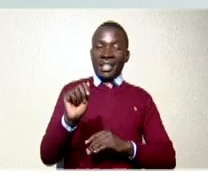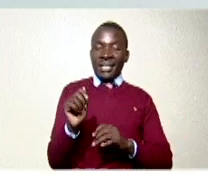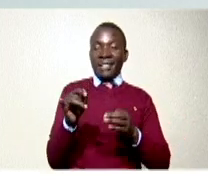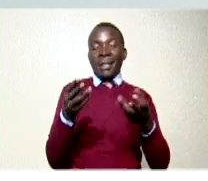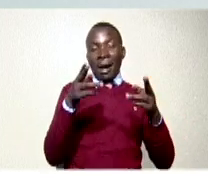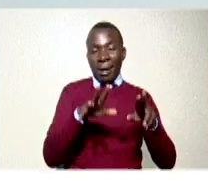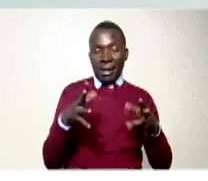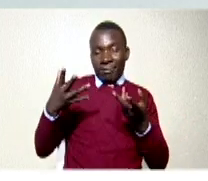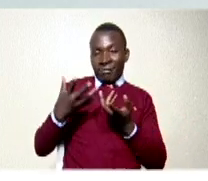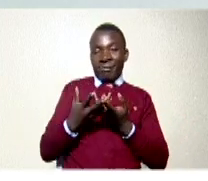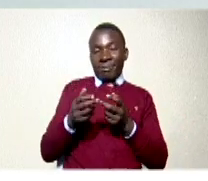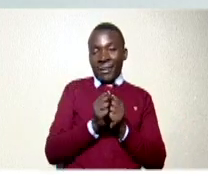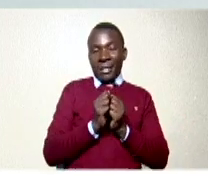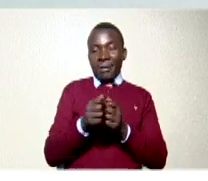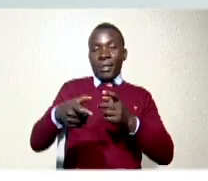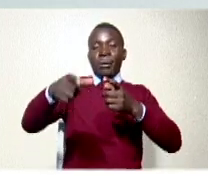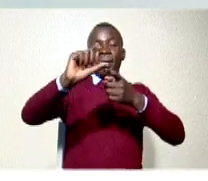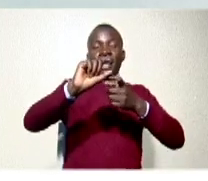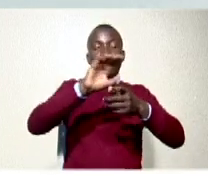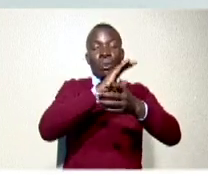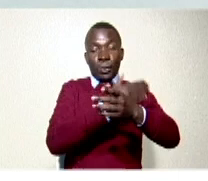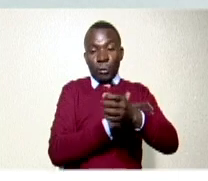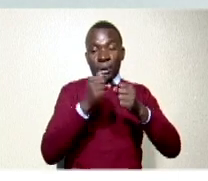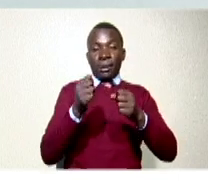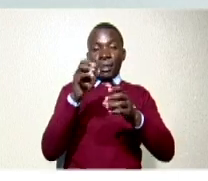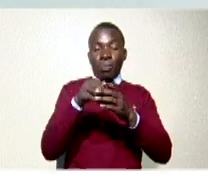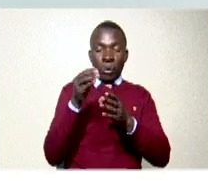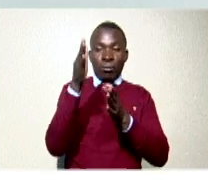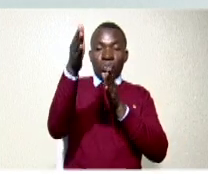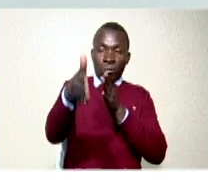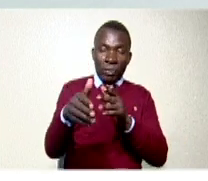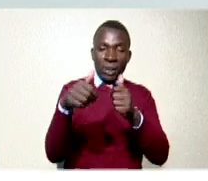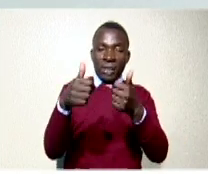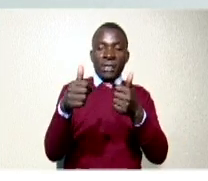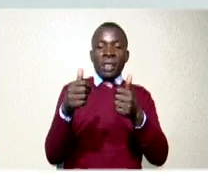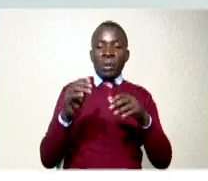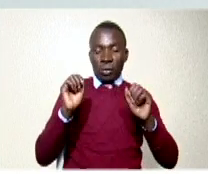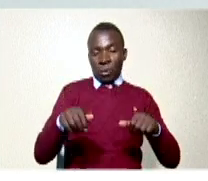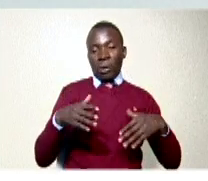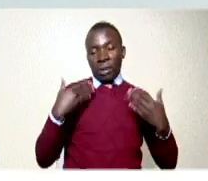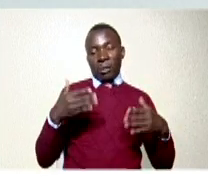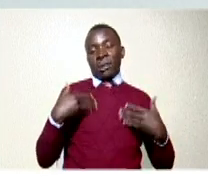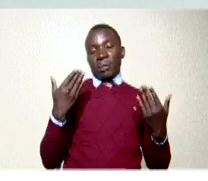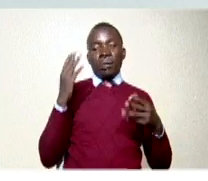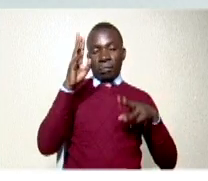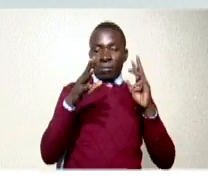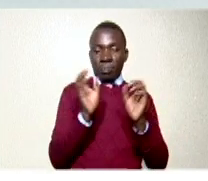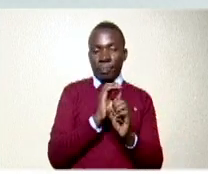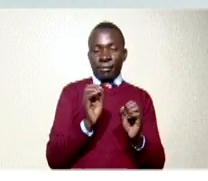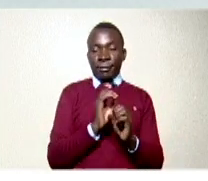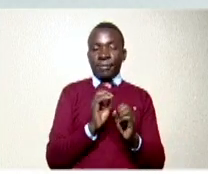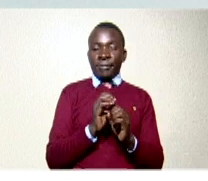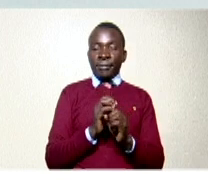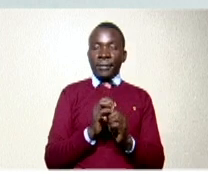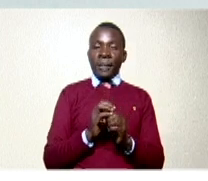habayo kwihuza birongera ubushobozi birajya mu nzira nziza so twabyishimira naho kuba ari banki